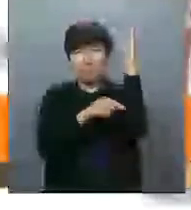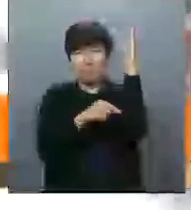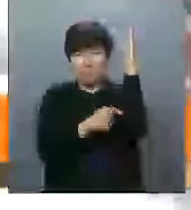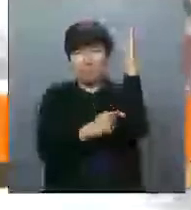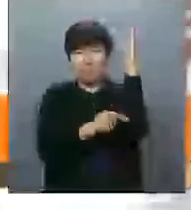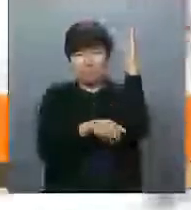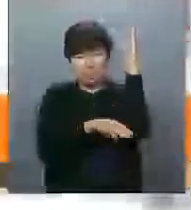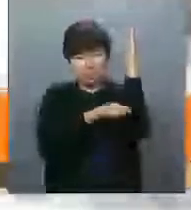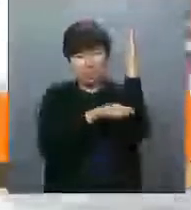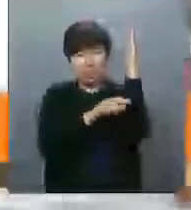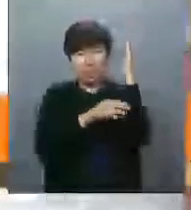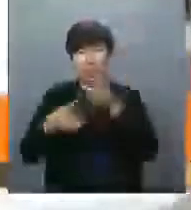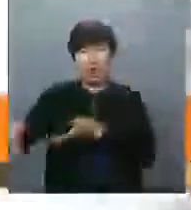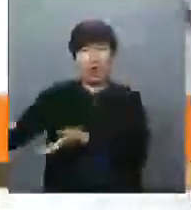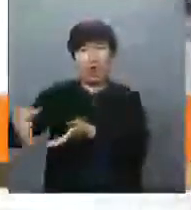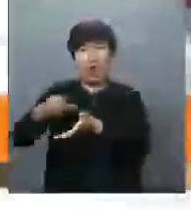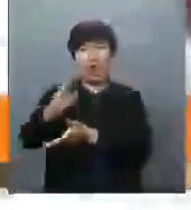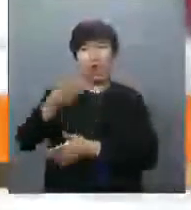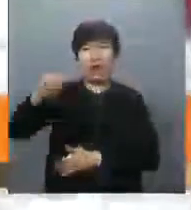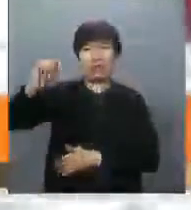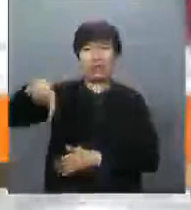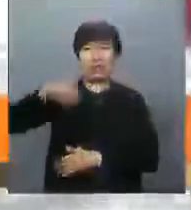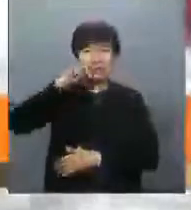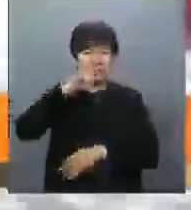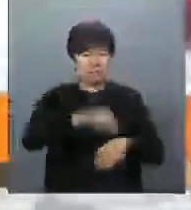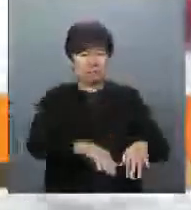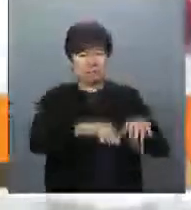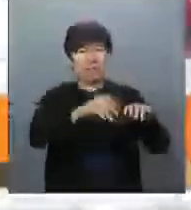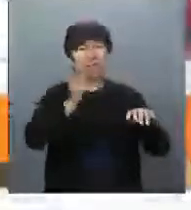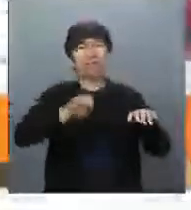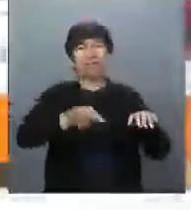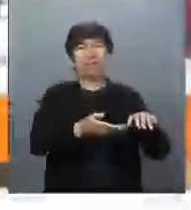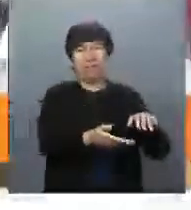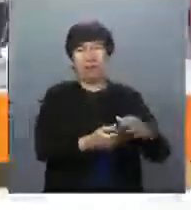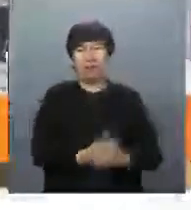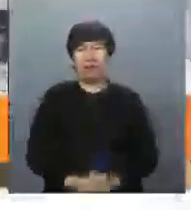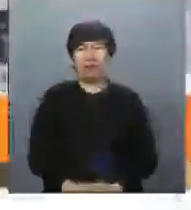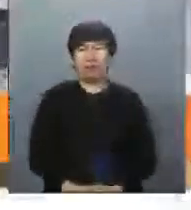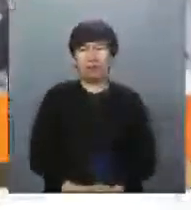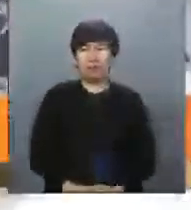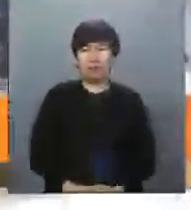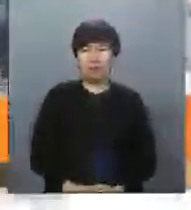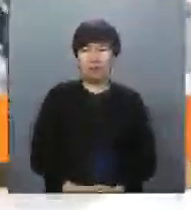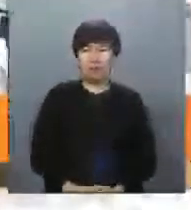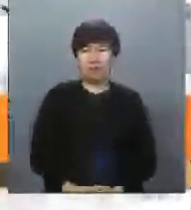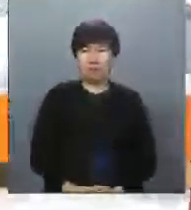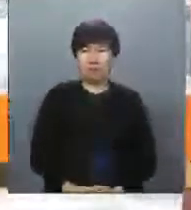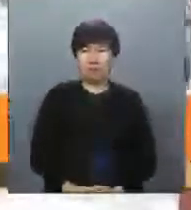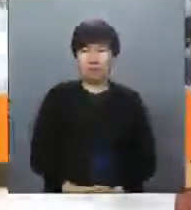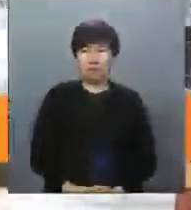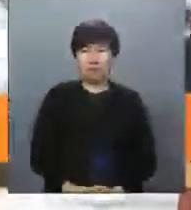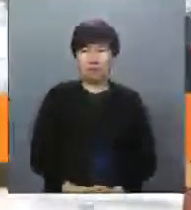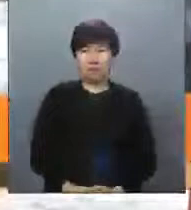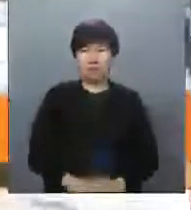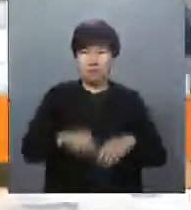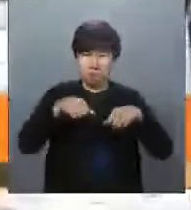กที่คลองบางซื่อนะครับจะทำให้น้ำตรงนี้ค่อนข้างที่จะสูงรถเล็กจะไม่สามารถผ่านได้บางจุดนะครับจะผ่